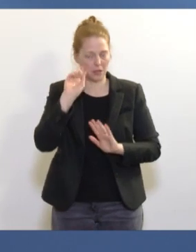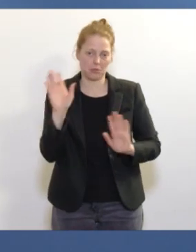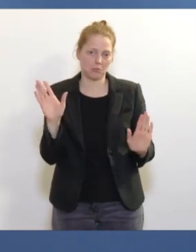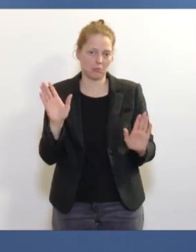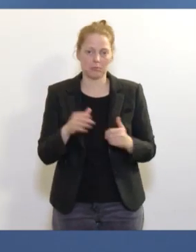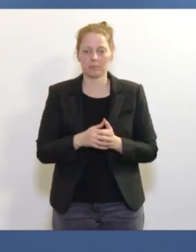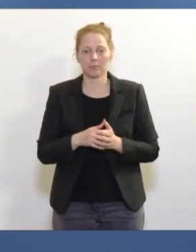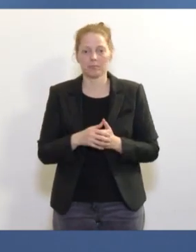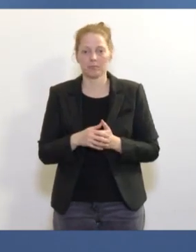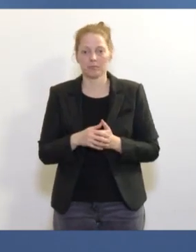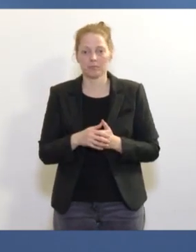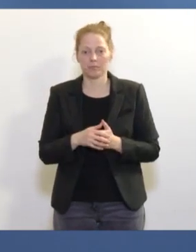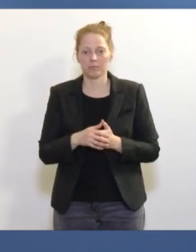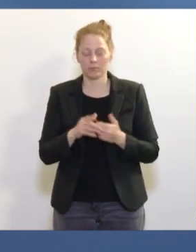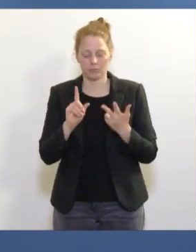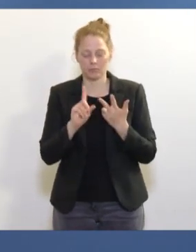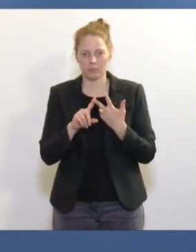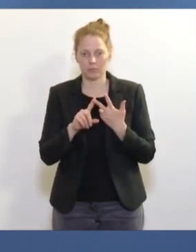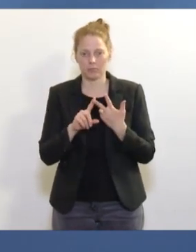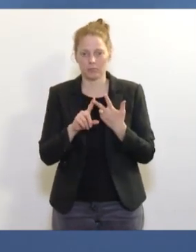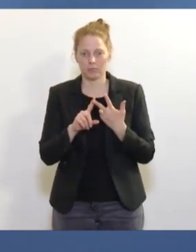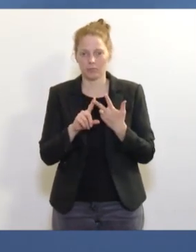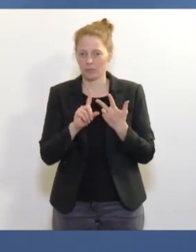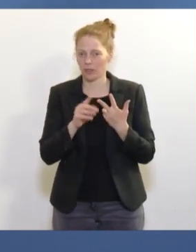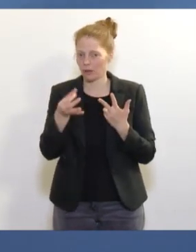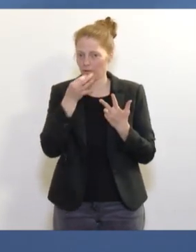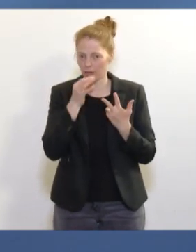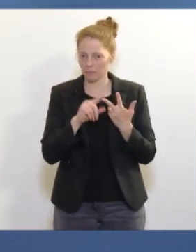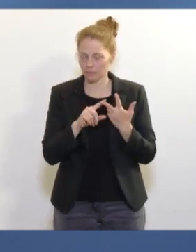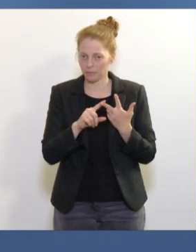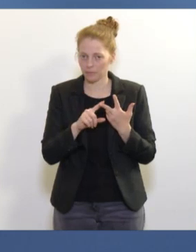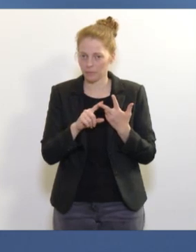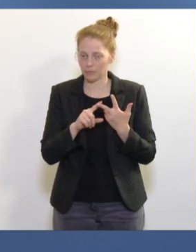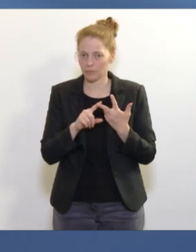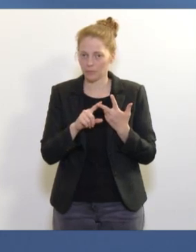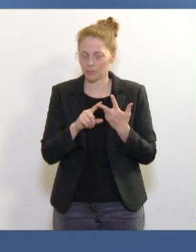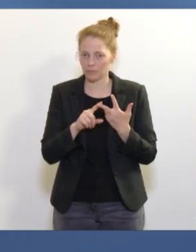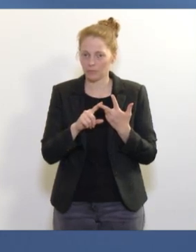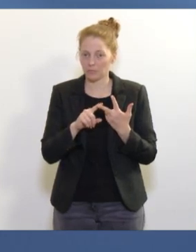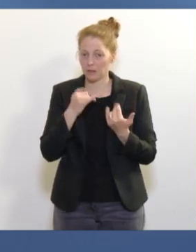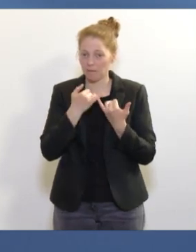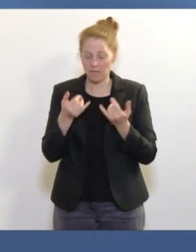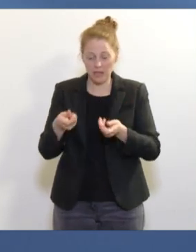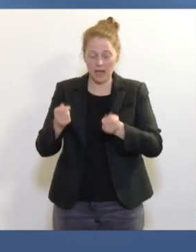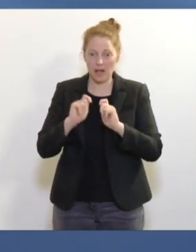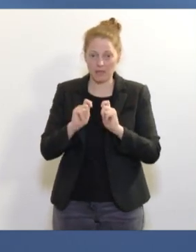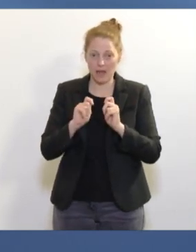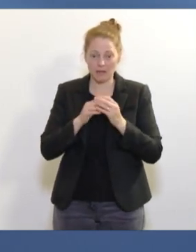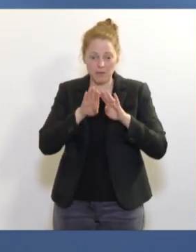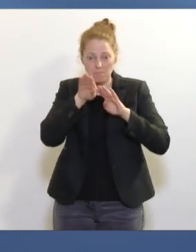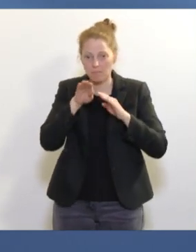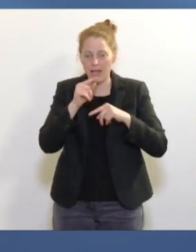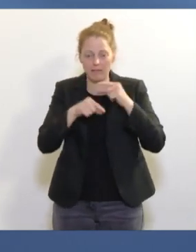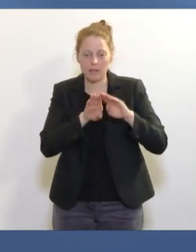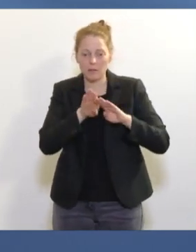nicht. Ich war der Frage nach 100,7. Wie ist der Trend von den Demanden? Kommt